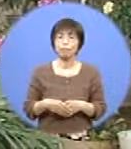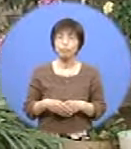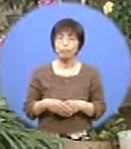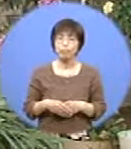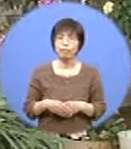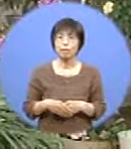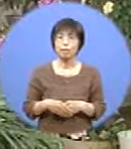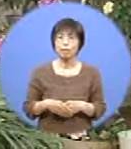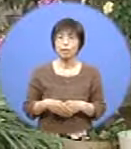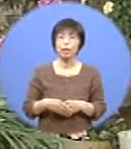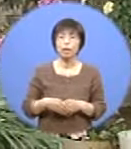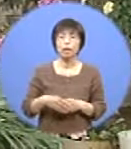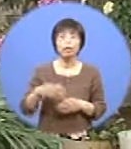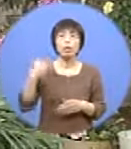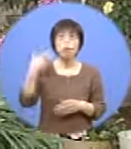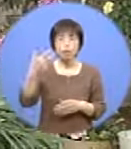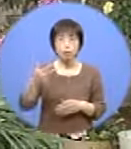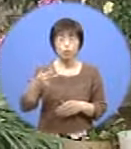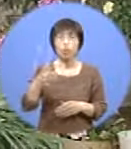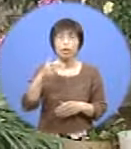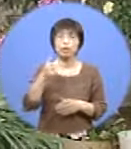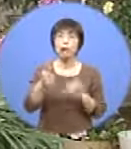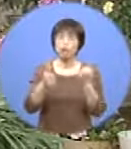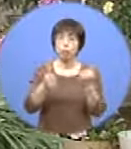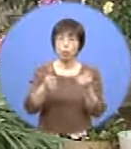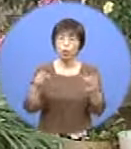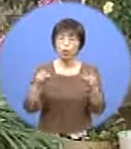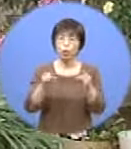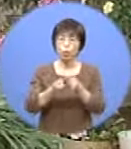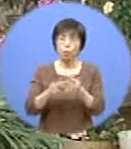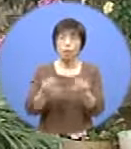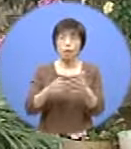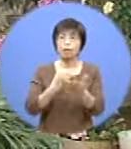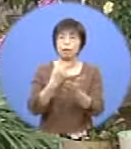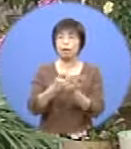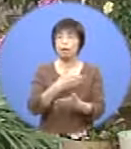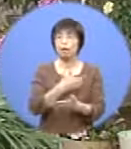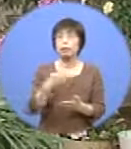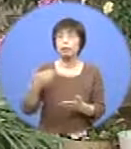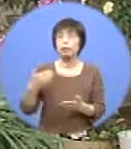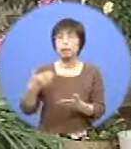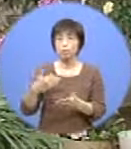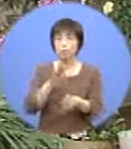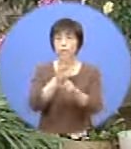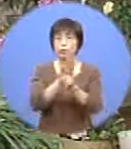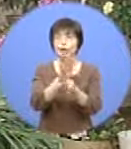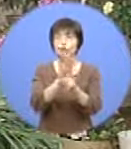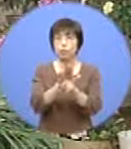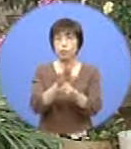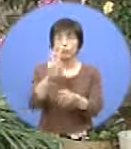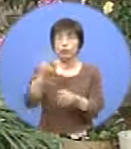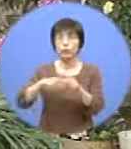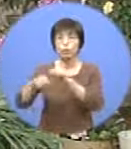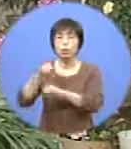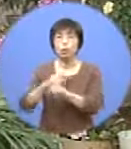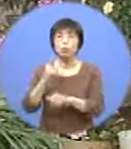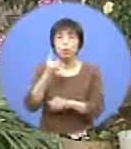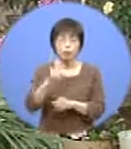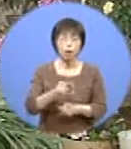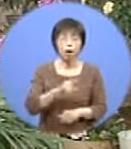紀ノ国21、来週は男女が共に社会参画することを支援する県の取り組み